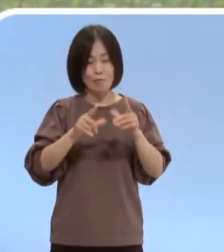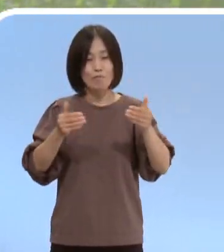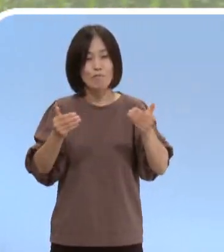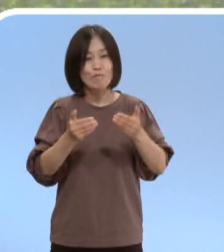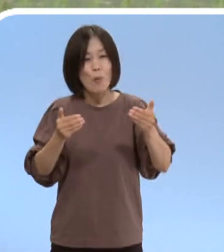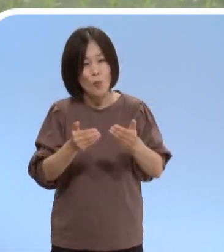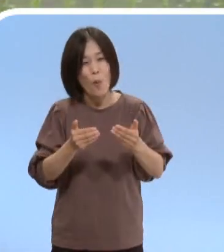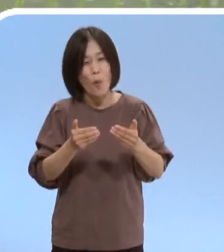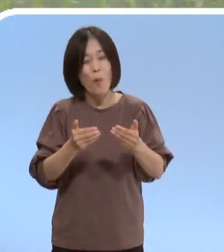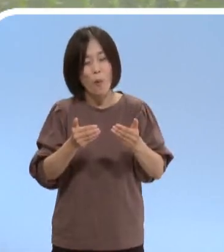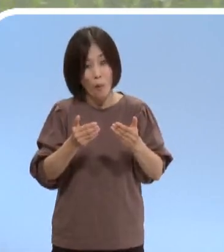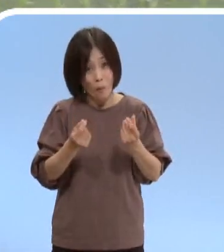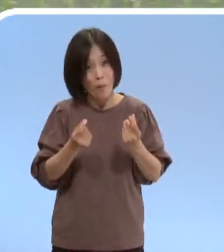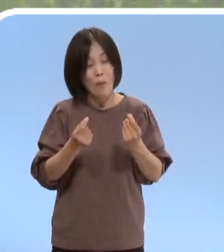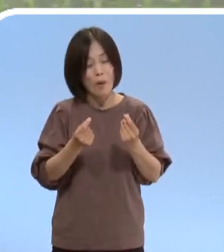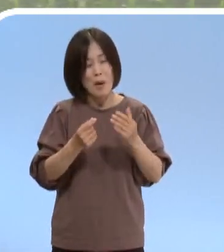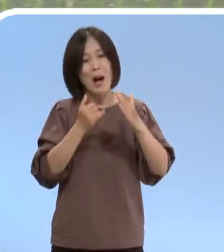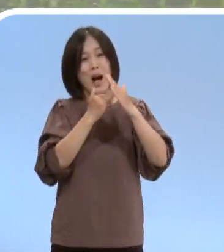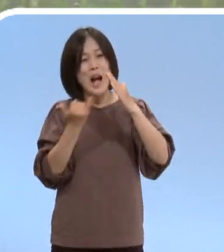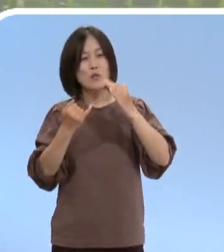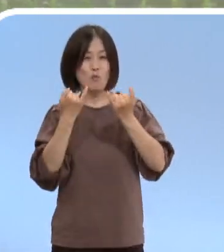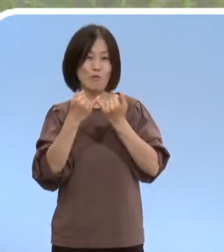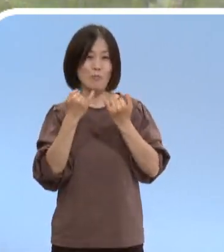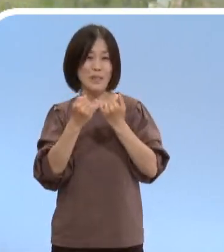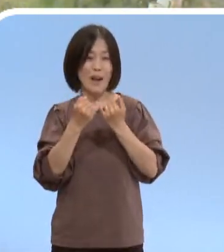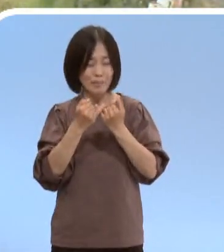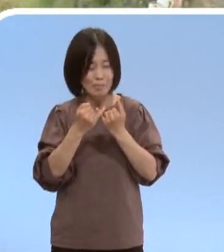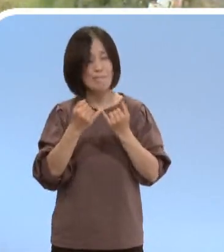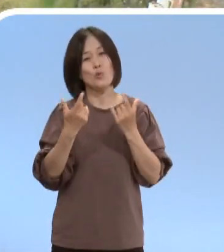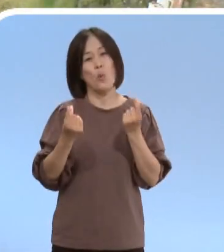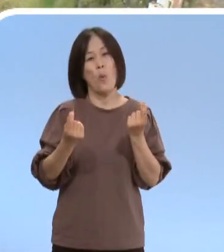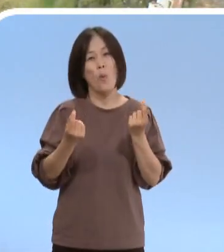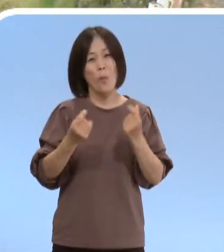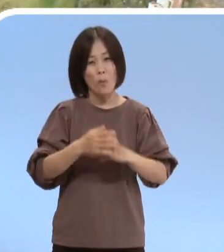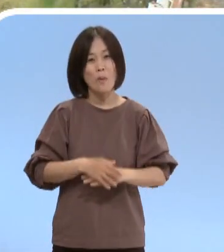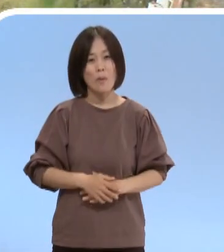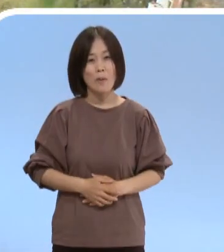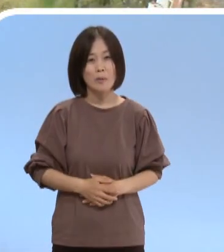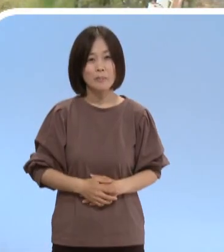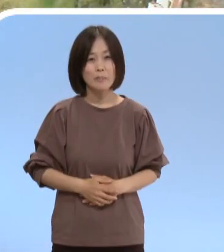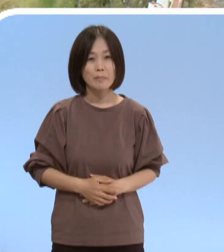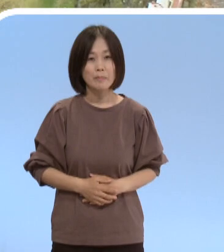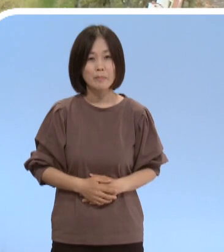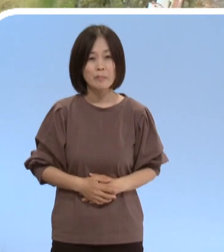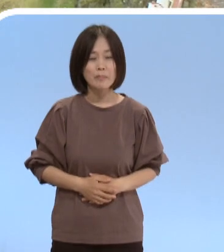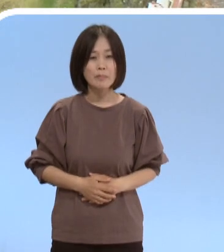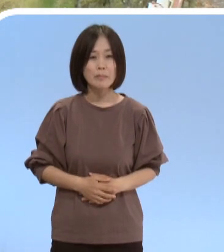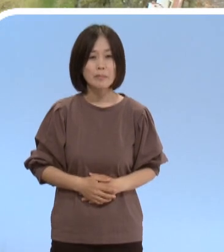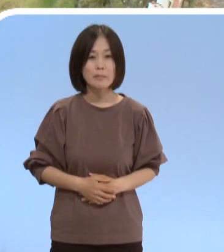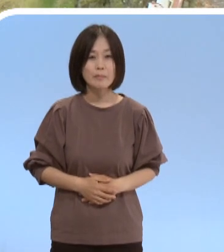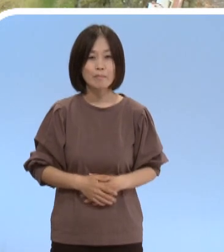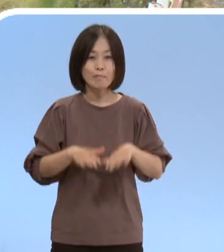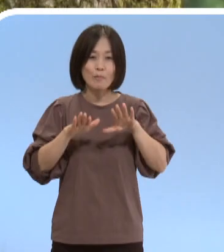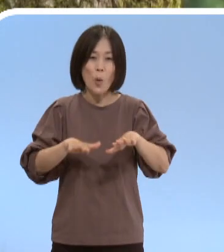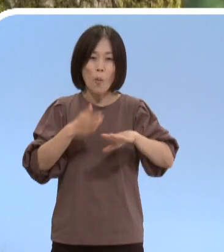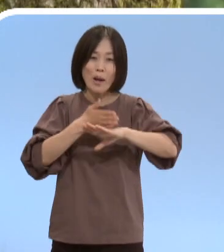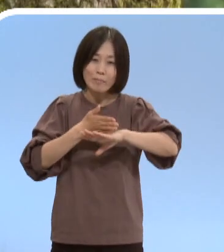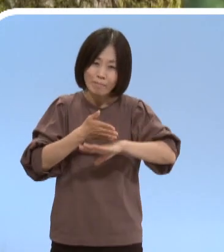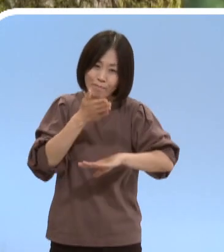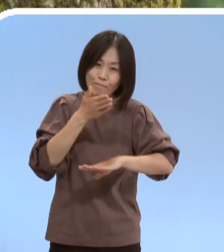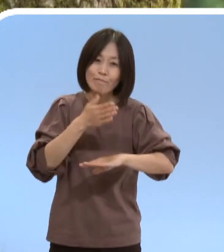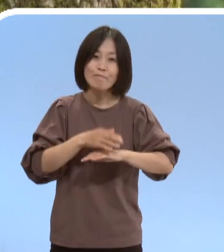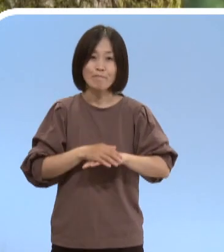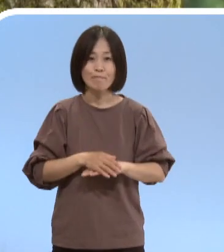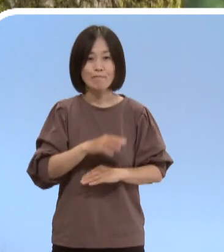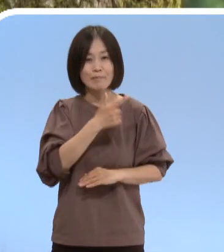してきて、 そうですね、 仕事もしてみたいな、 はい、 家族みたいな存在というか。 そうですね、 はい今日は